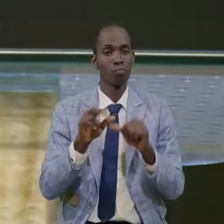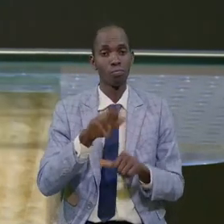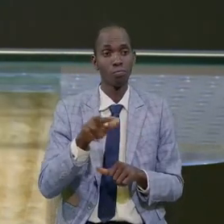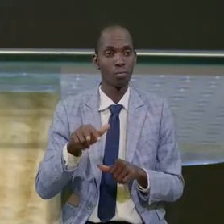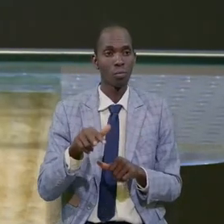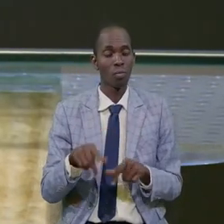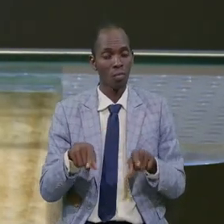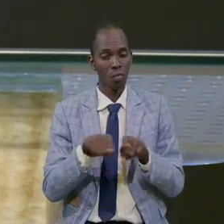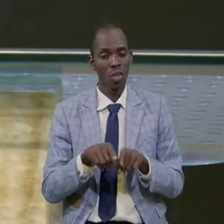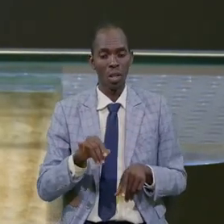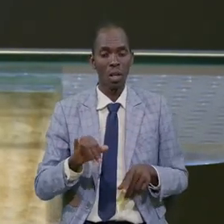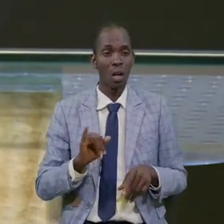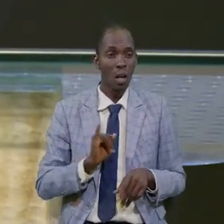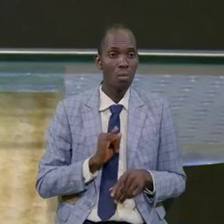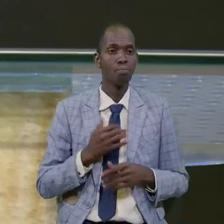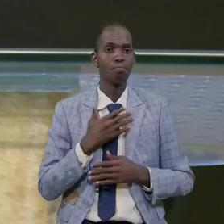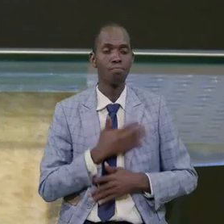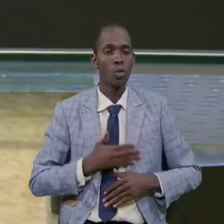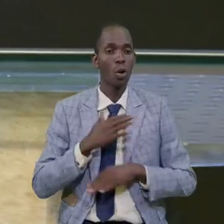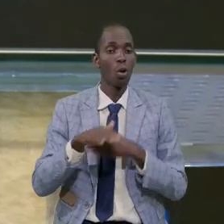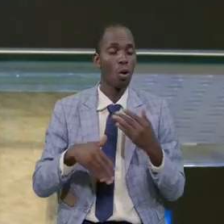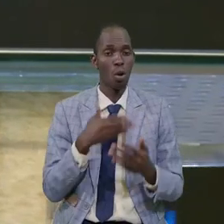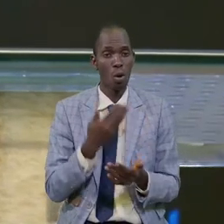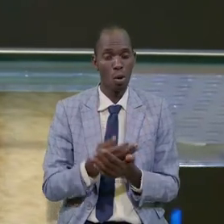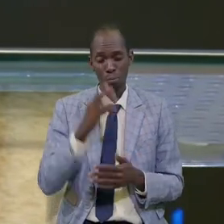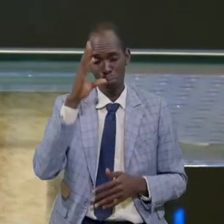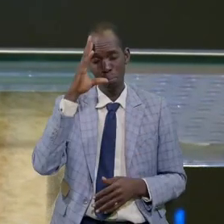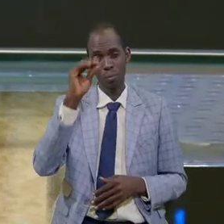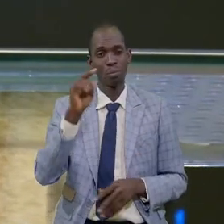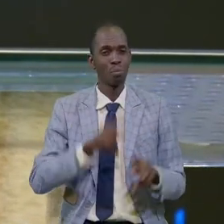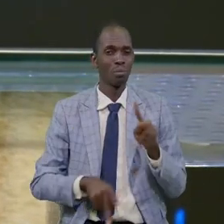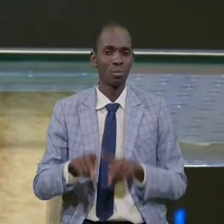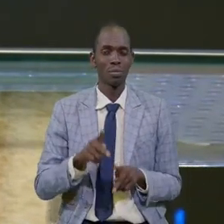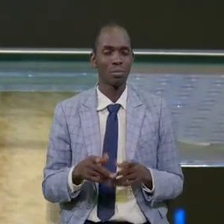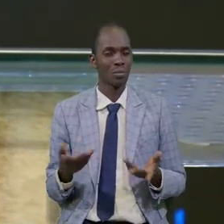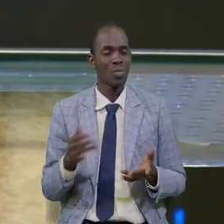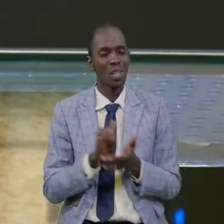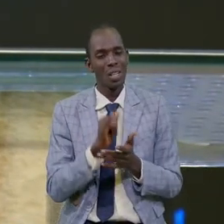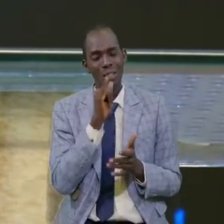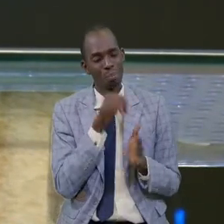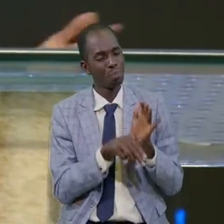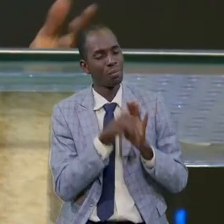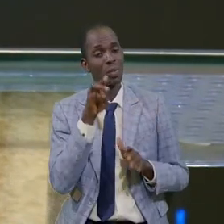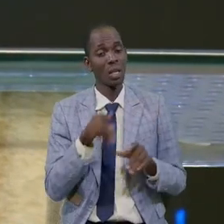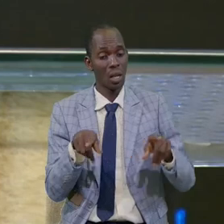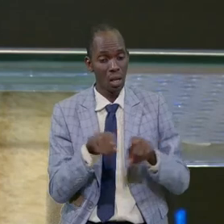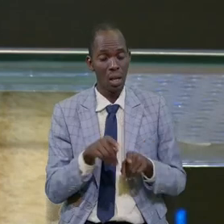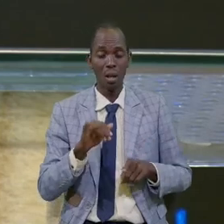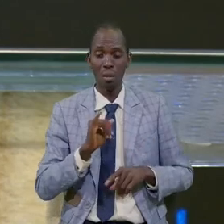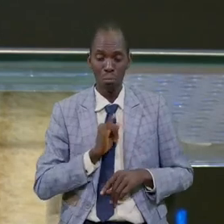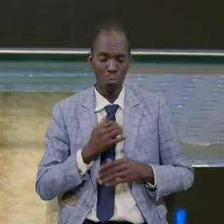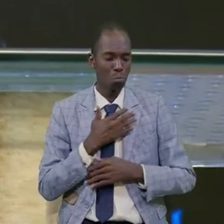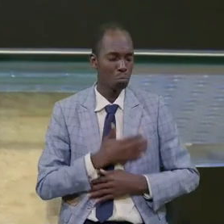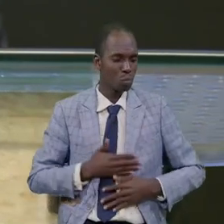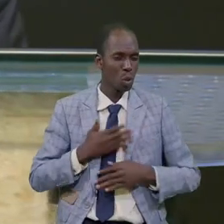De la même manière que moi aussi, je m'efforce. Alors, c'est la maturité. De la même manière